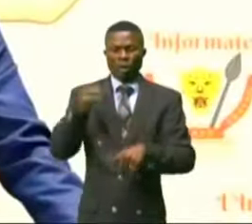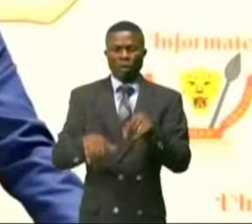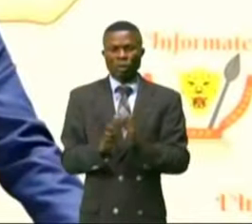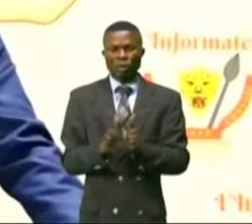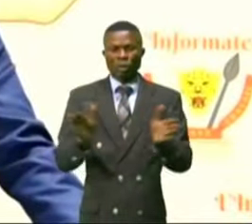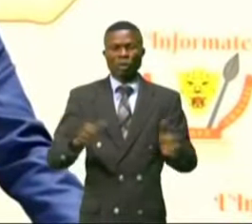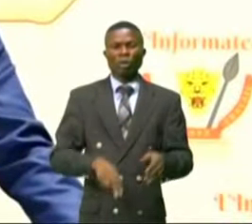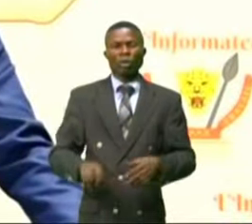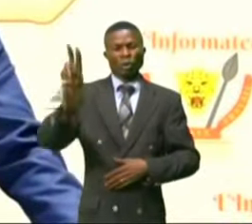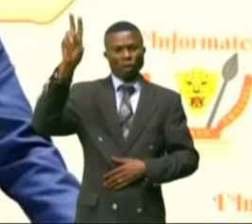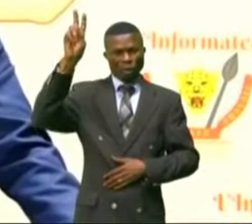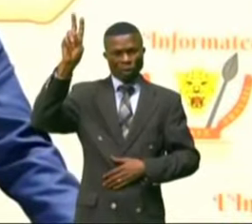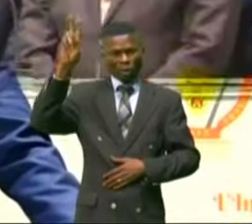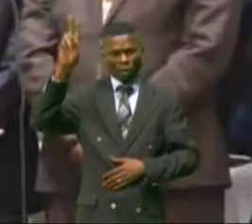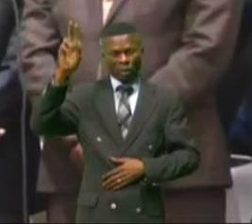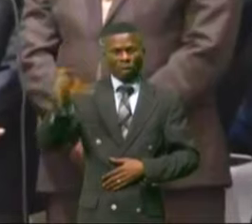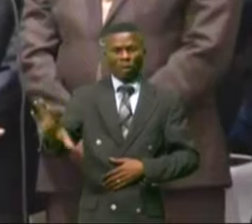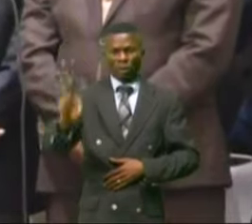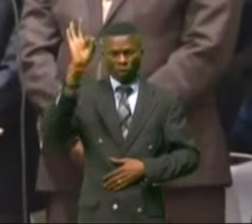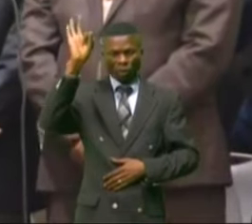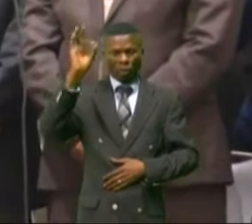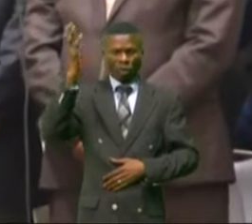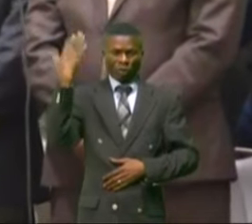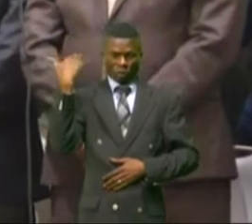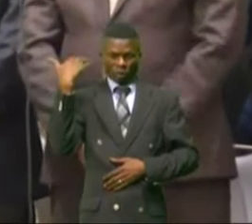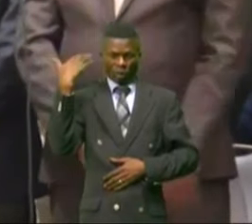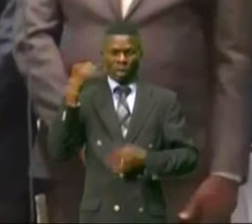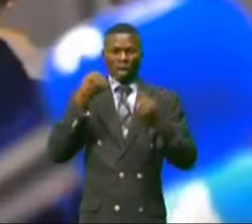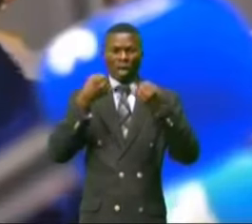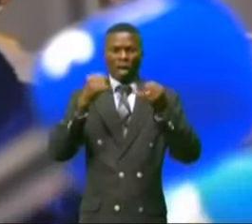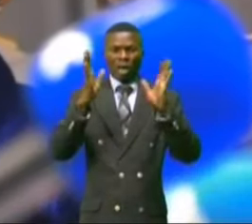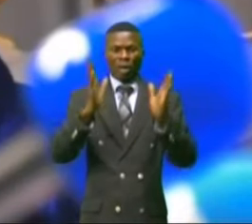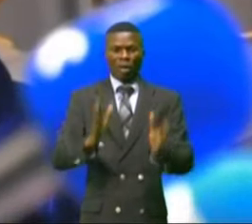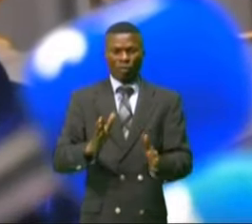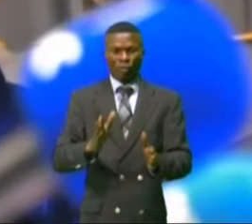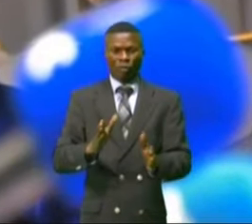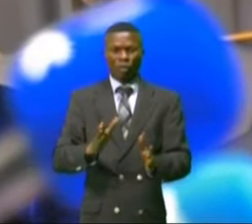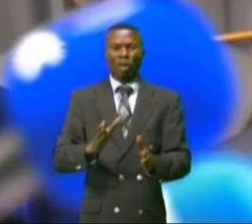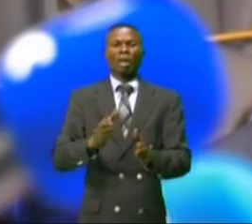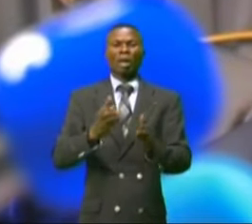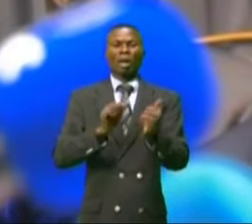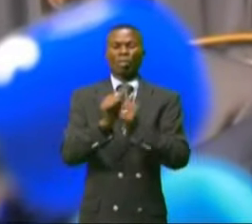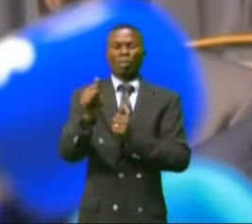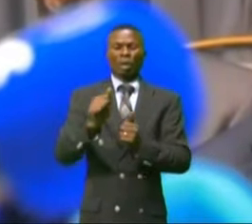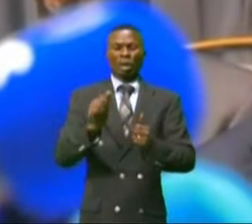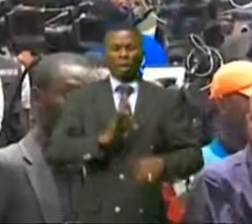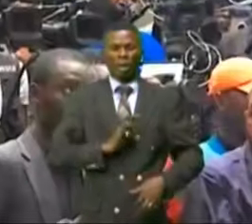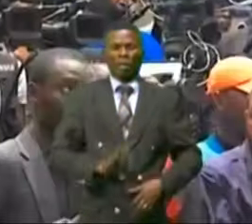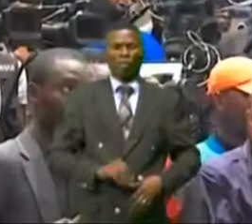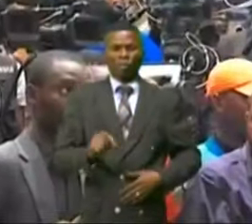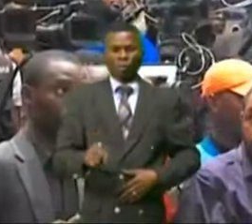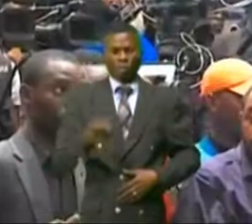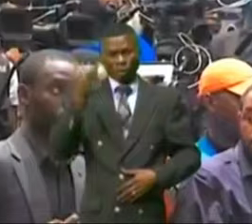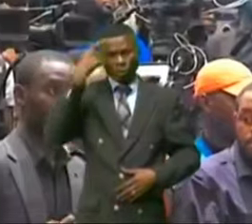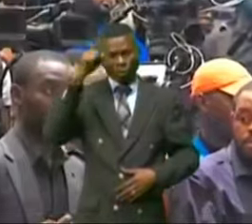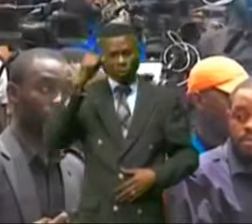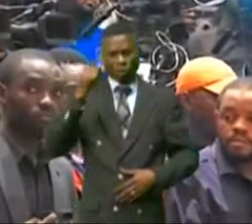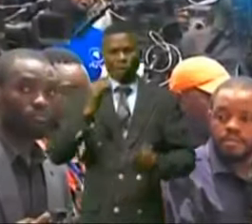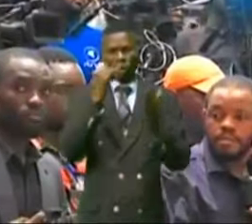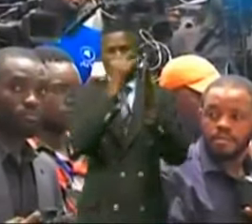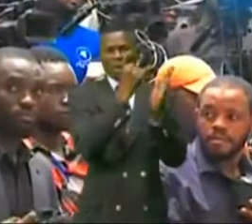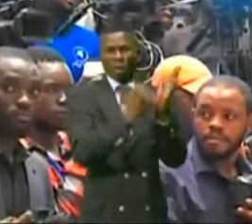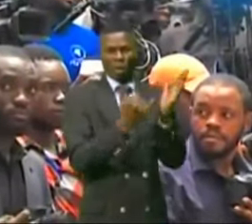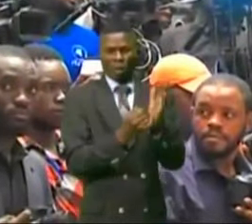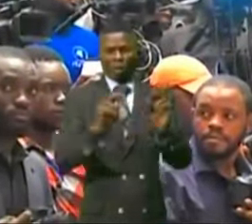de l'IDPS a été désigné récemment, informaté par le chef de l'État Félix-Antoine Tshisekedi Tshilombo, pour identifier